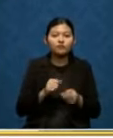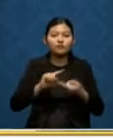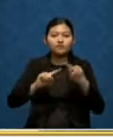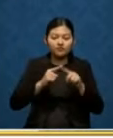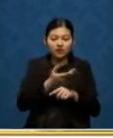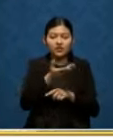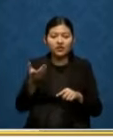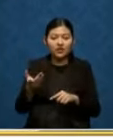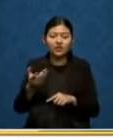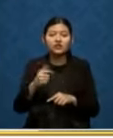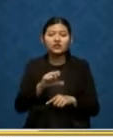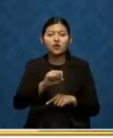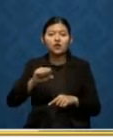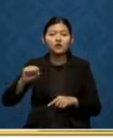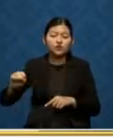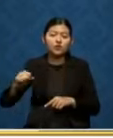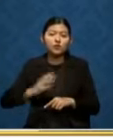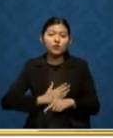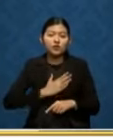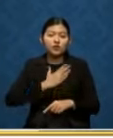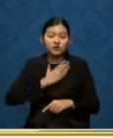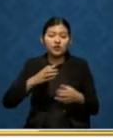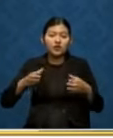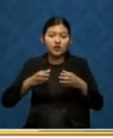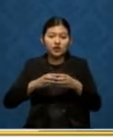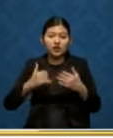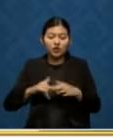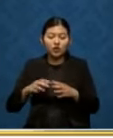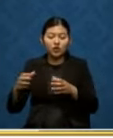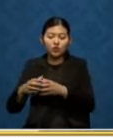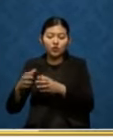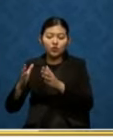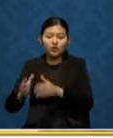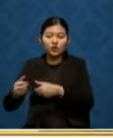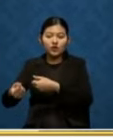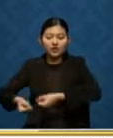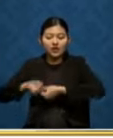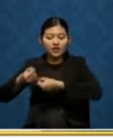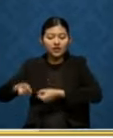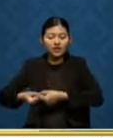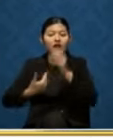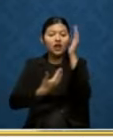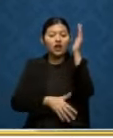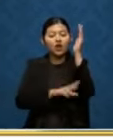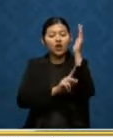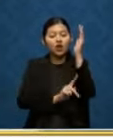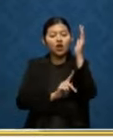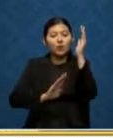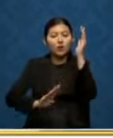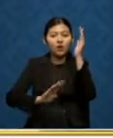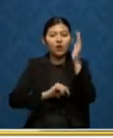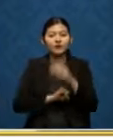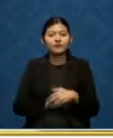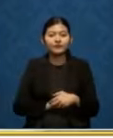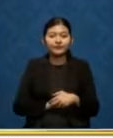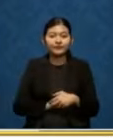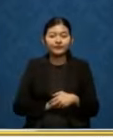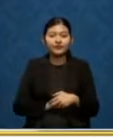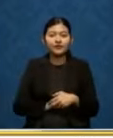ในพรรคภูมิใจไทยนะครับแล้วก็พี่น้องเกษตรกรเอ่อในพื้นที่จังหวัดกระบี่เอ่อ